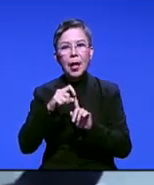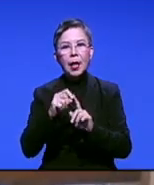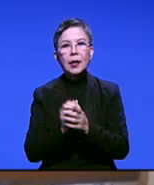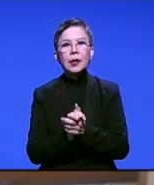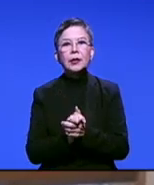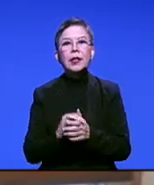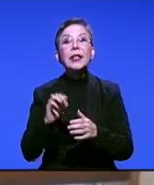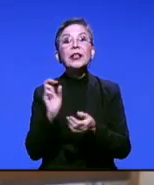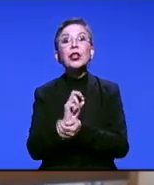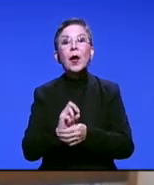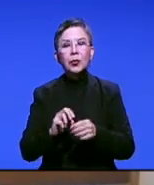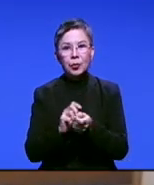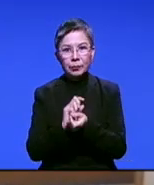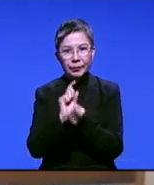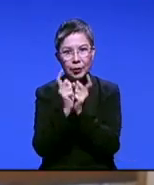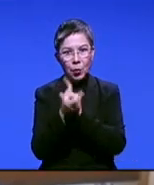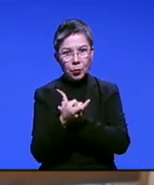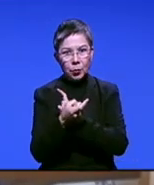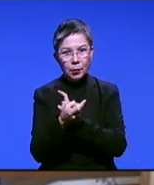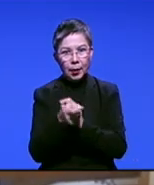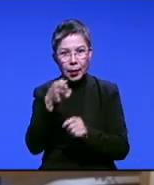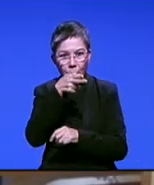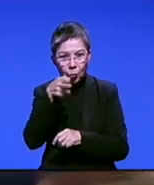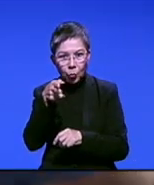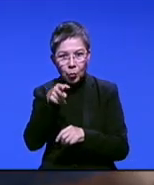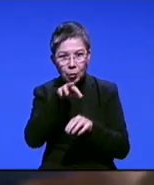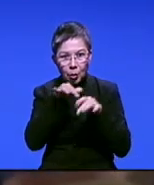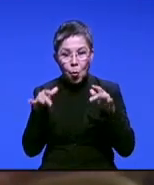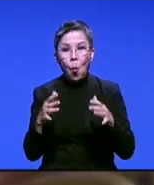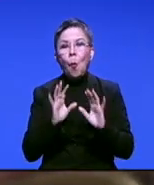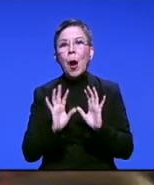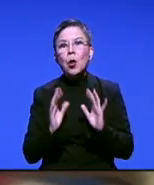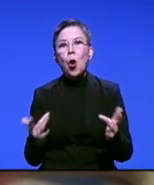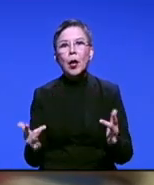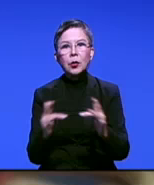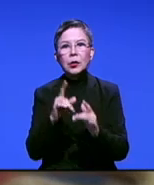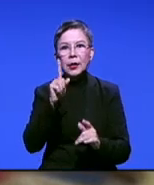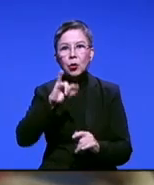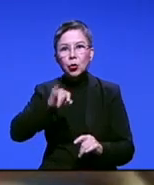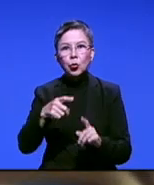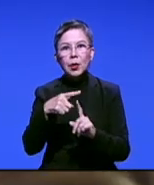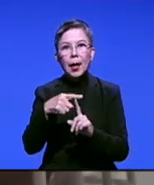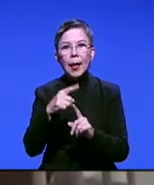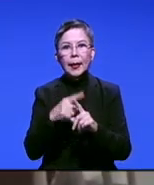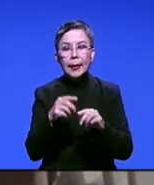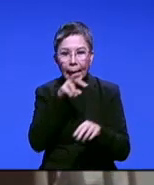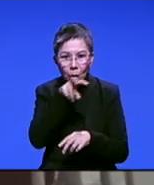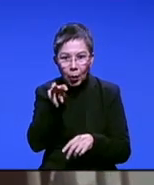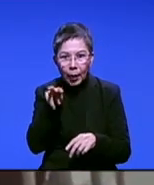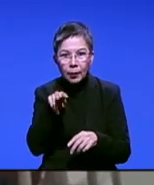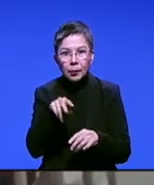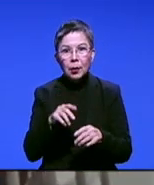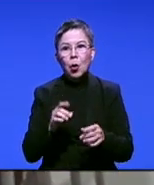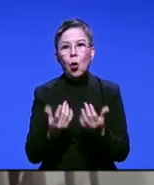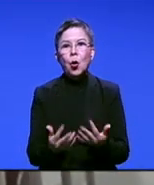Tulangan, Sidoarjo, Jawa Timur. Video yang telah diunggah akun Lambe Tura telah dilihat lebih dari 1.600.000 kali. Warga di Sidoarjo